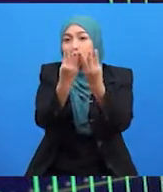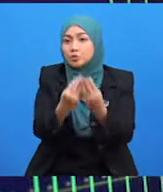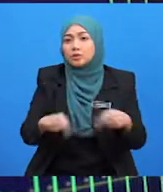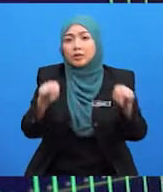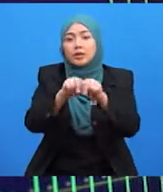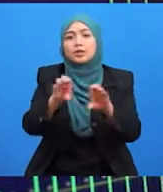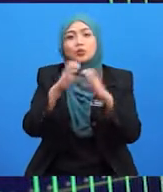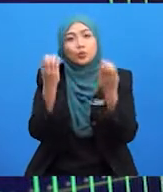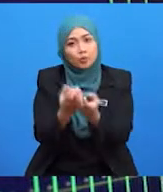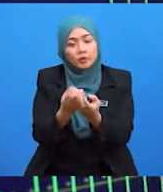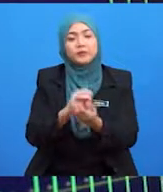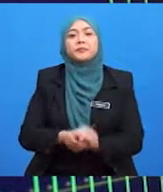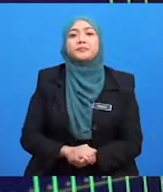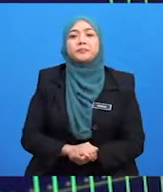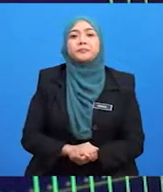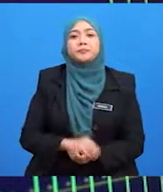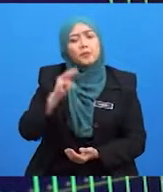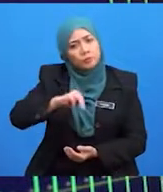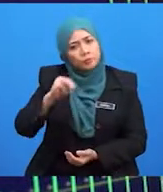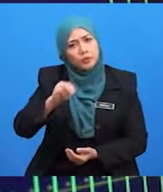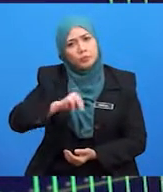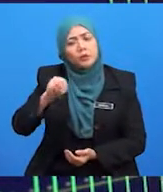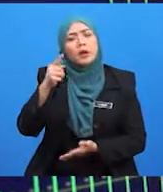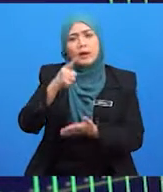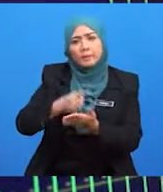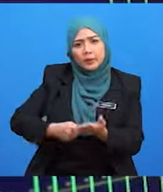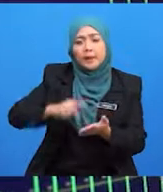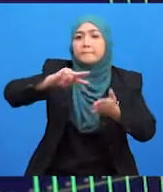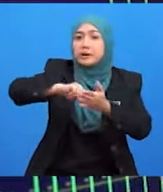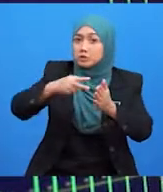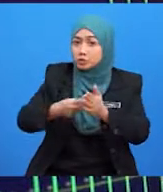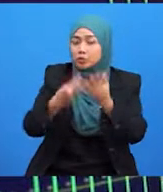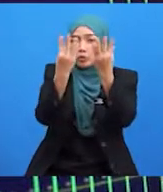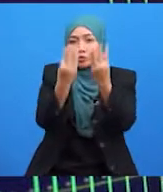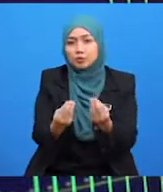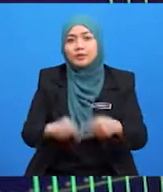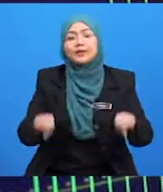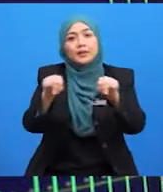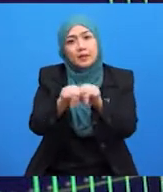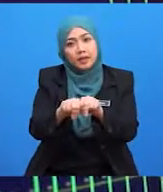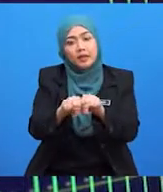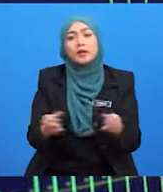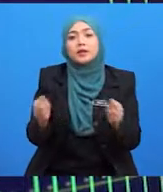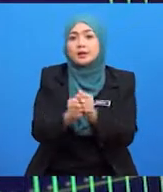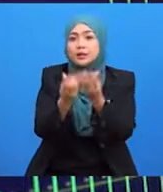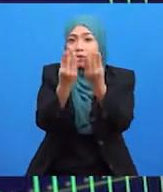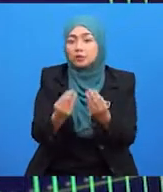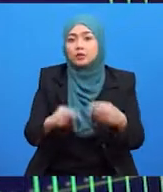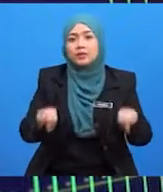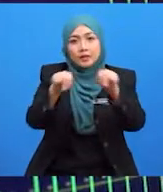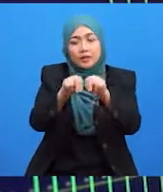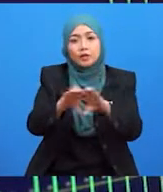terkumpul. Baiklah, murid-murid, apakah yang dimaksudkan dengan susut nilai dan susut nilai